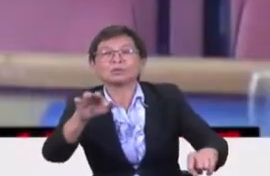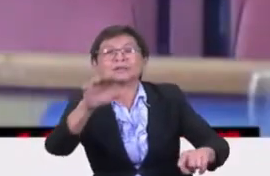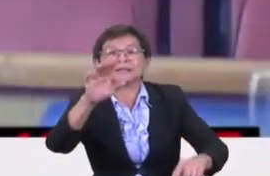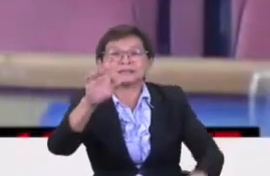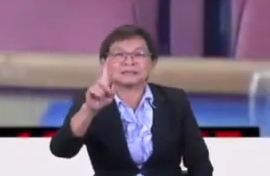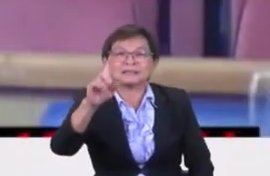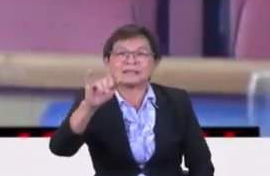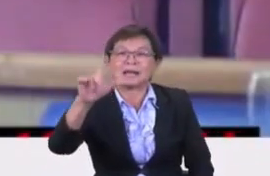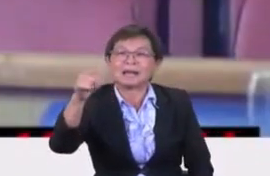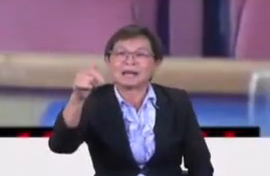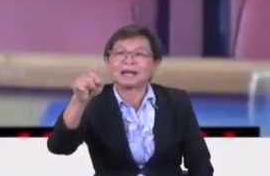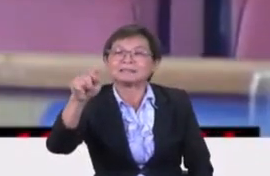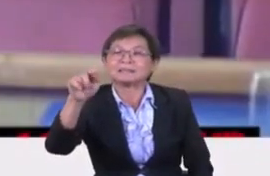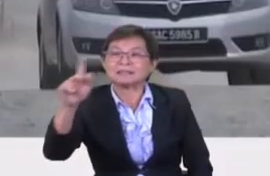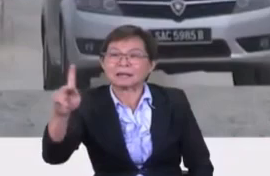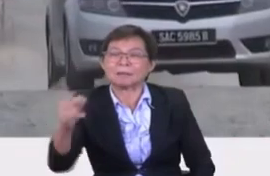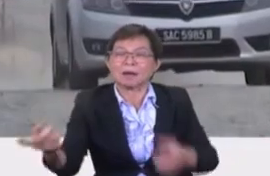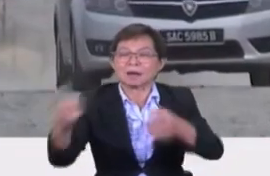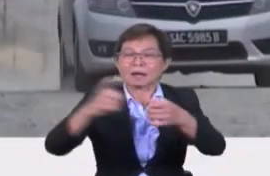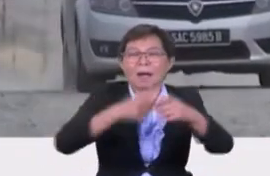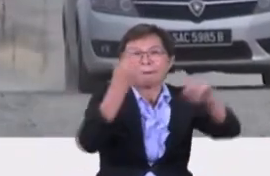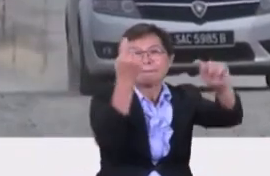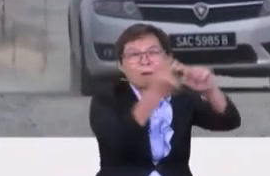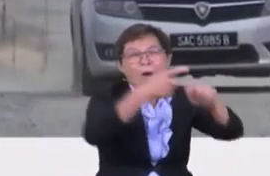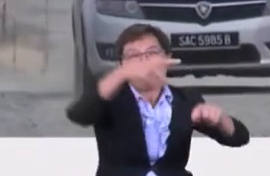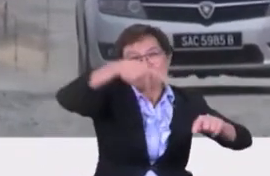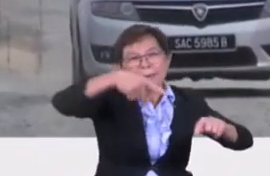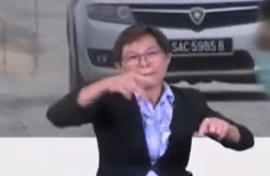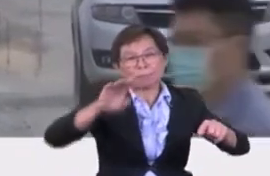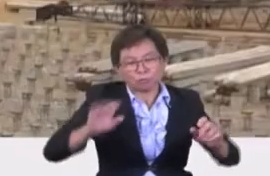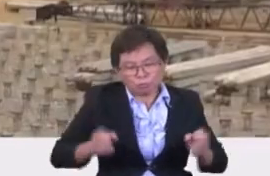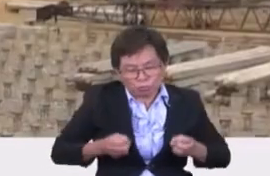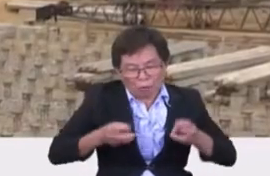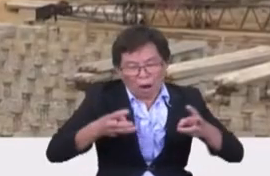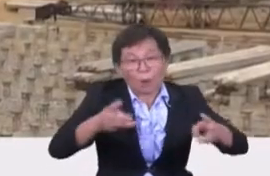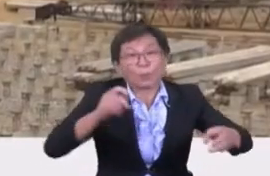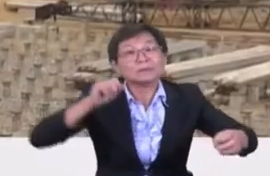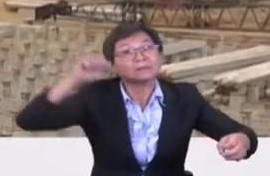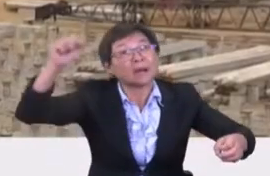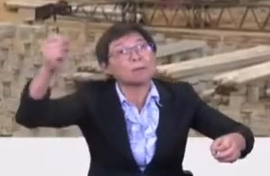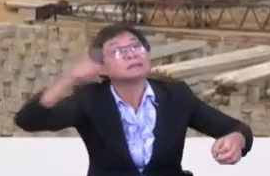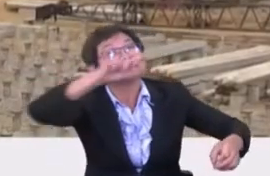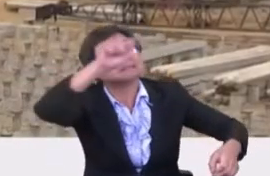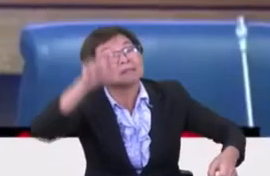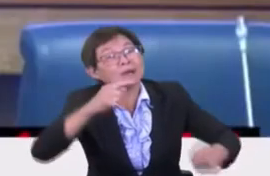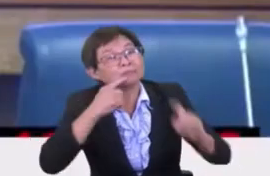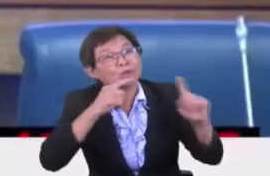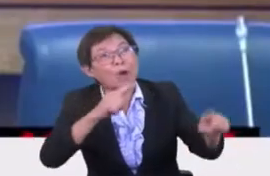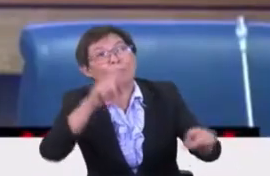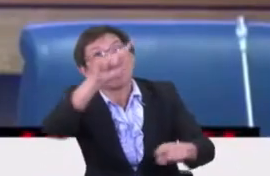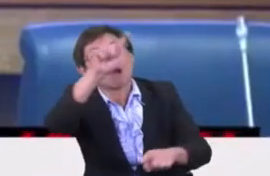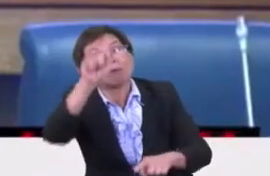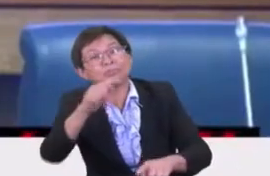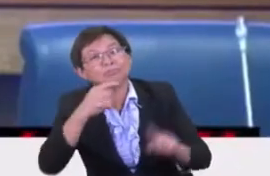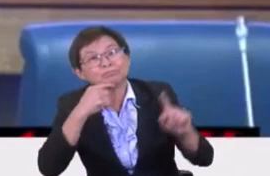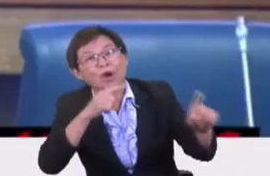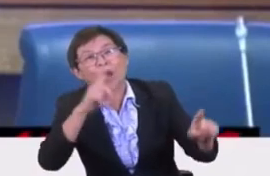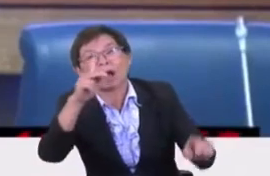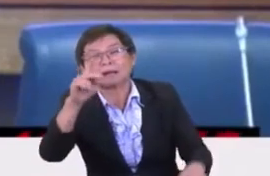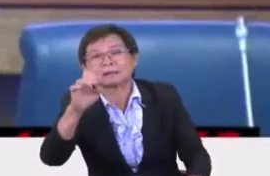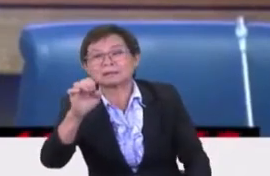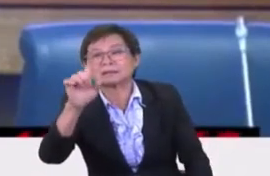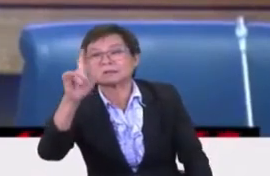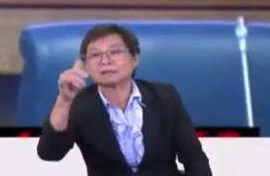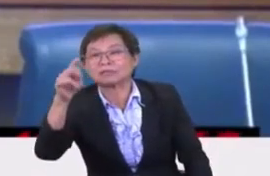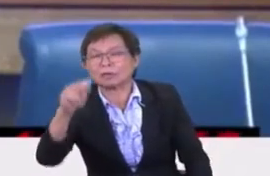dokter oleh kebablasan mengenai perkembangan pembinaan pen Borneo ditambah sementara itu menjawab pertanyaan Aduh neurochol bencong